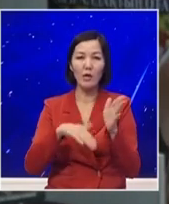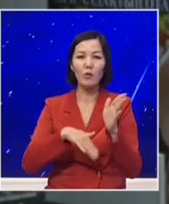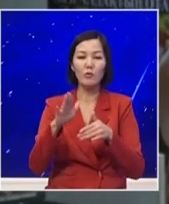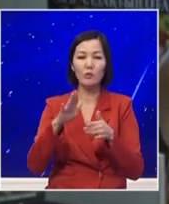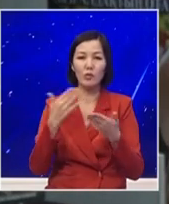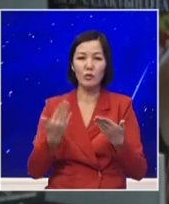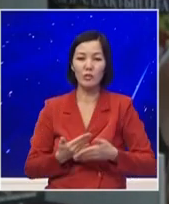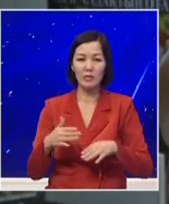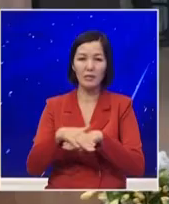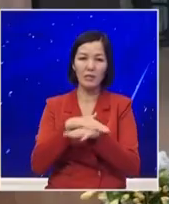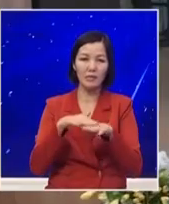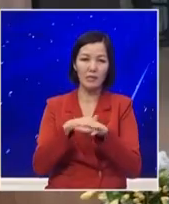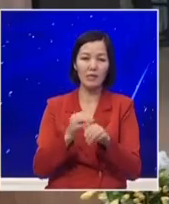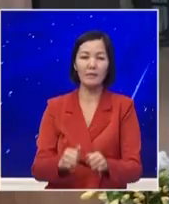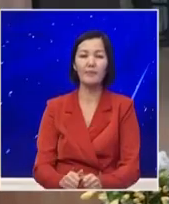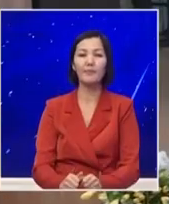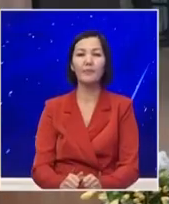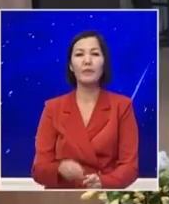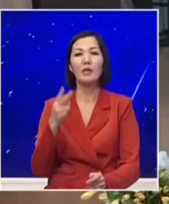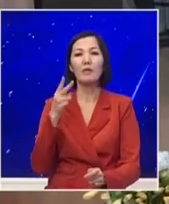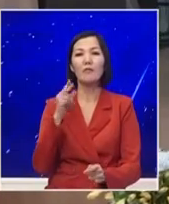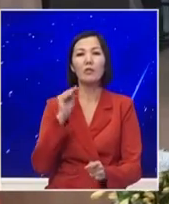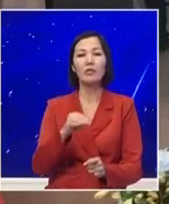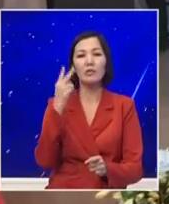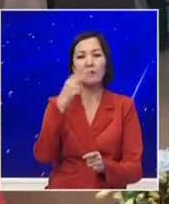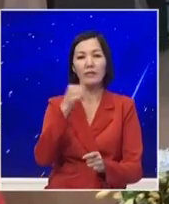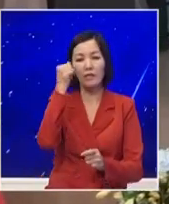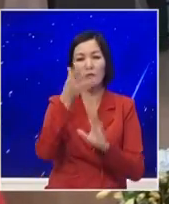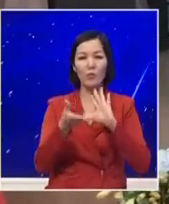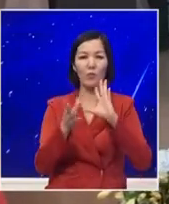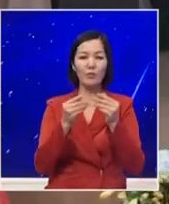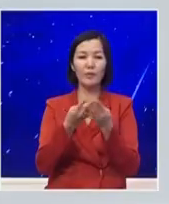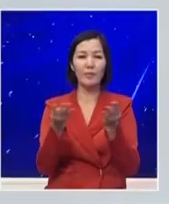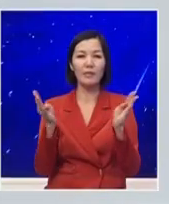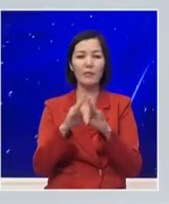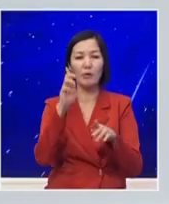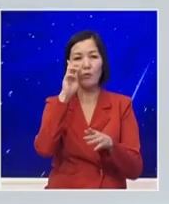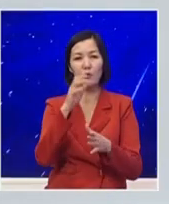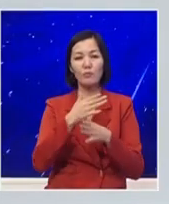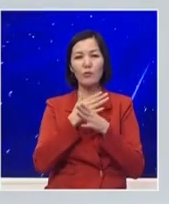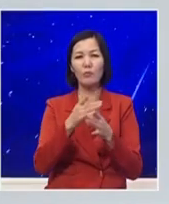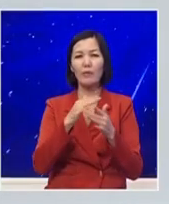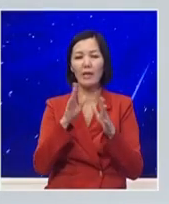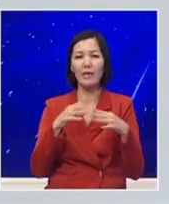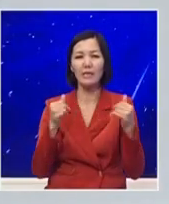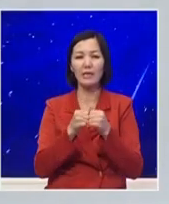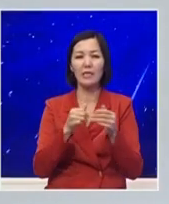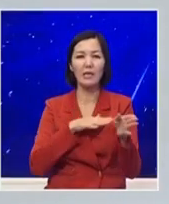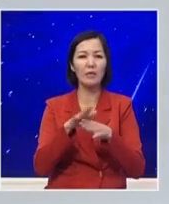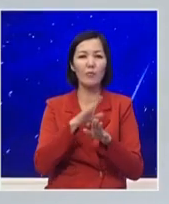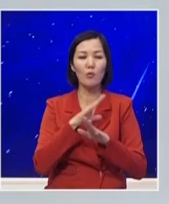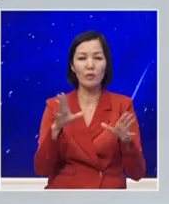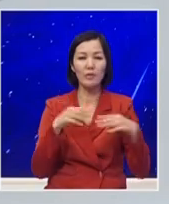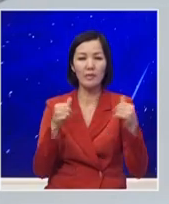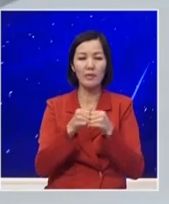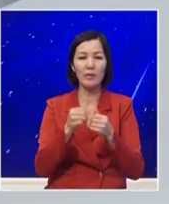проживания наших граждан. В 2020 году из-за всеобщей пандемии в государственной помощи нуждались многодетные и неполные семьи, а